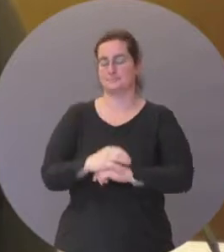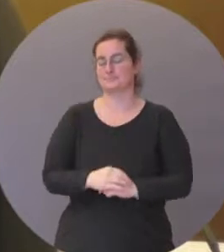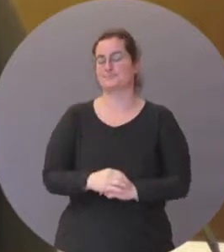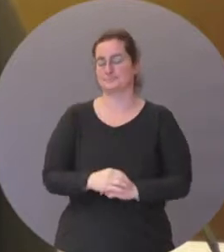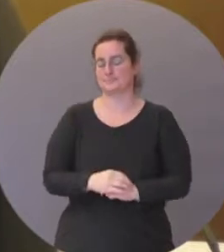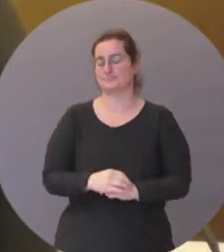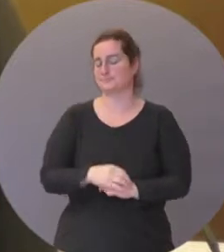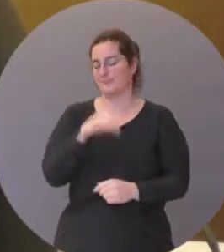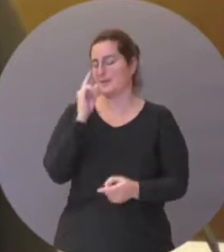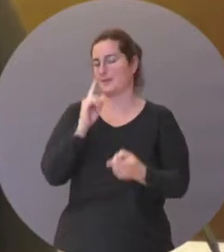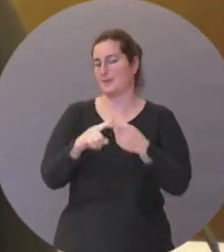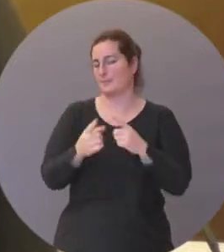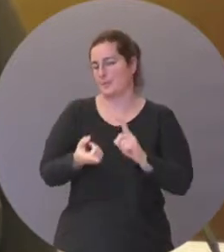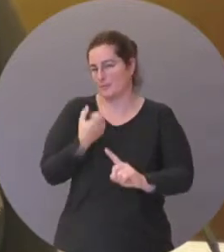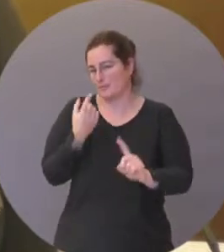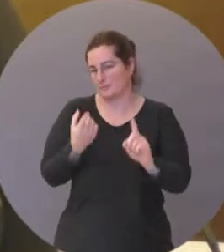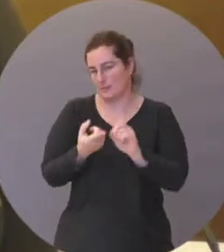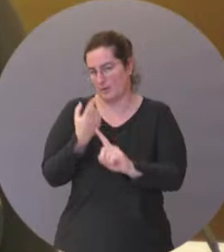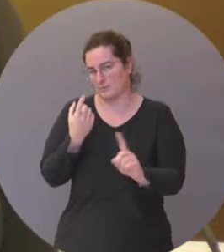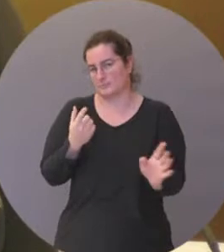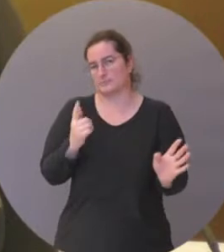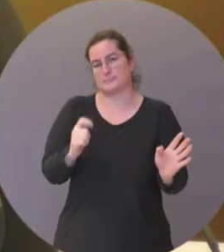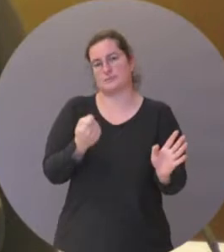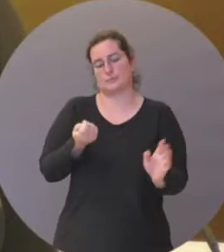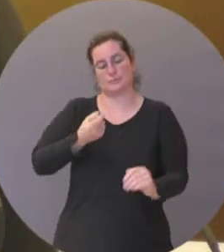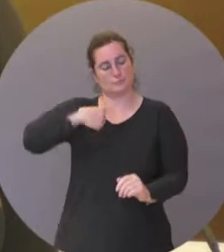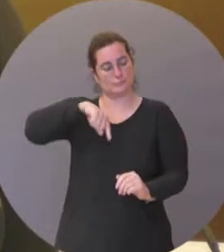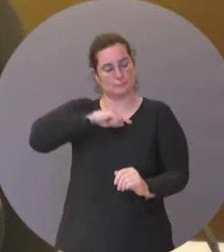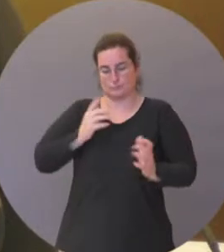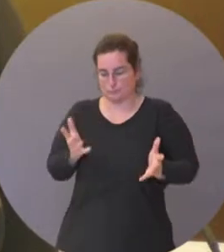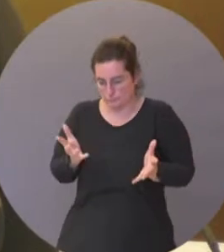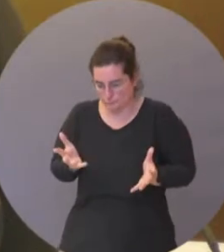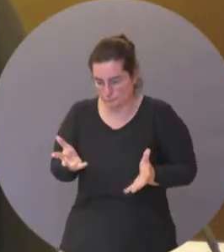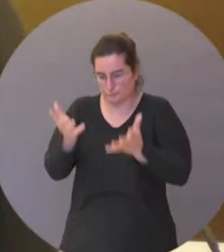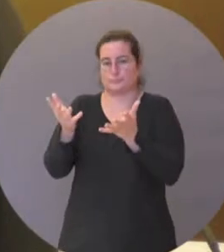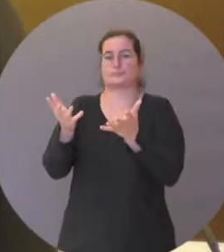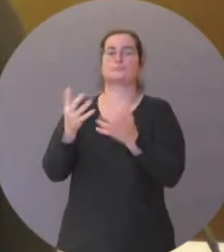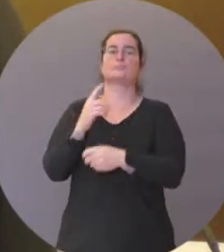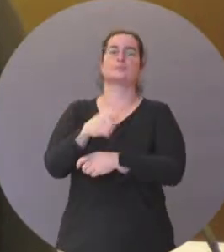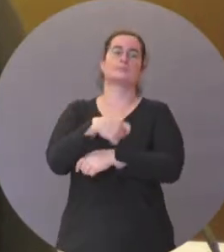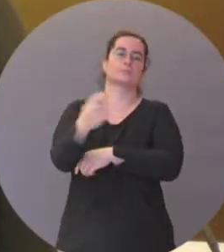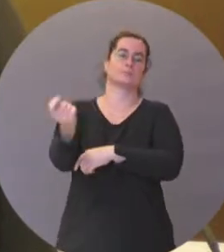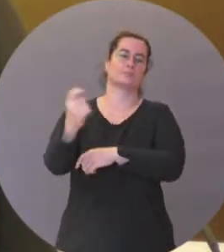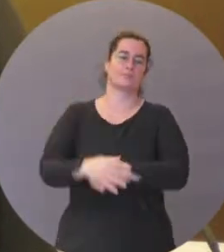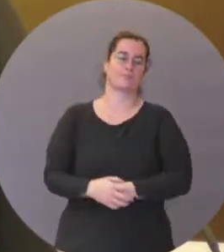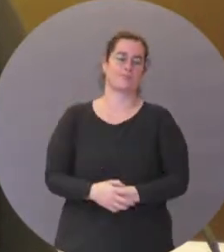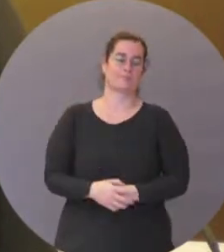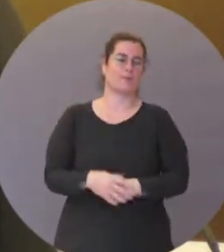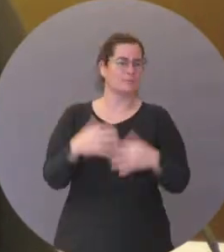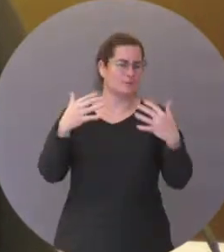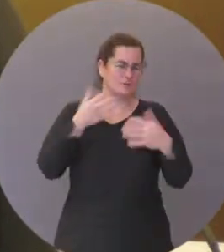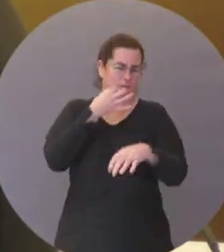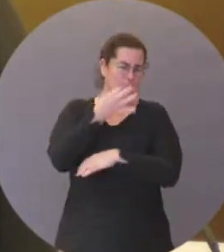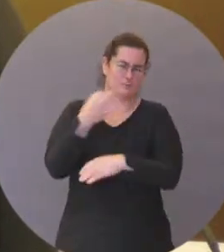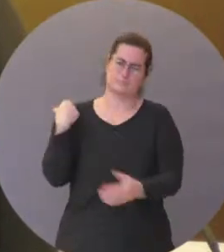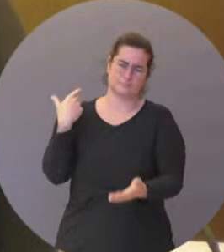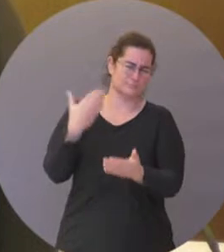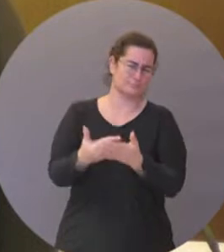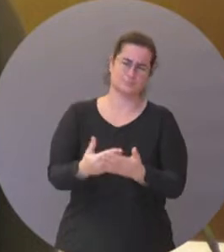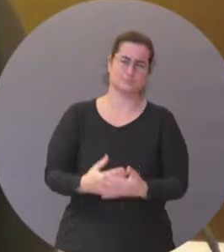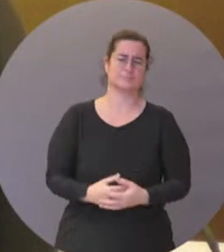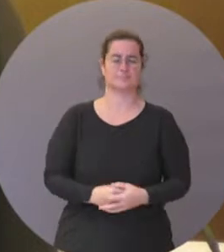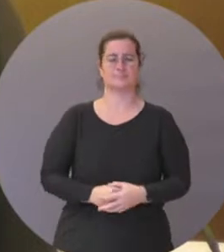que nous soutenons puisque on l'a toujours dit et que